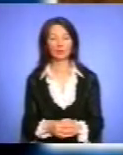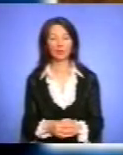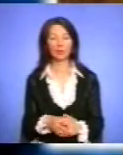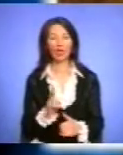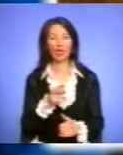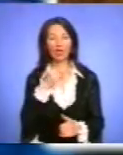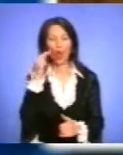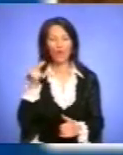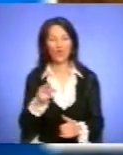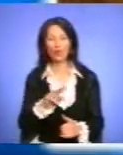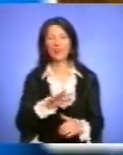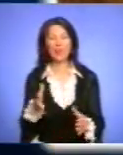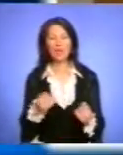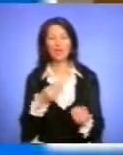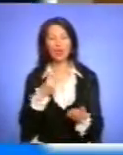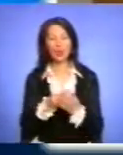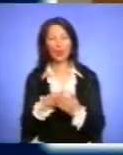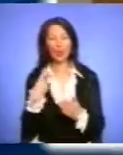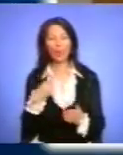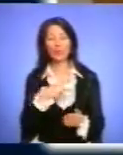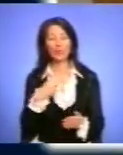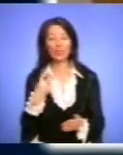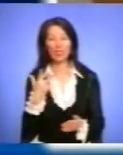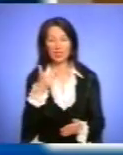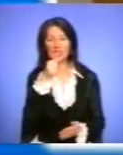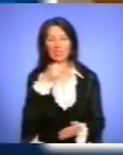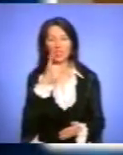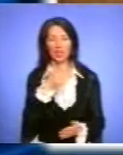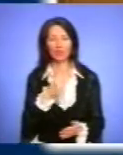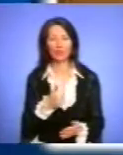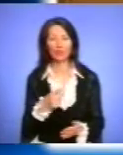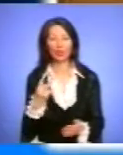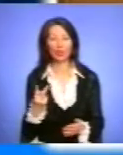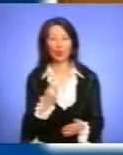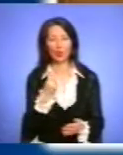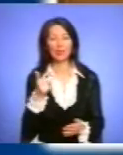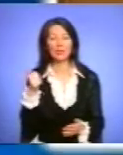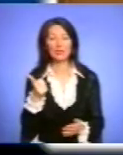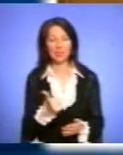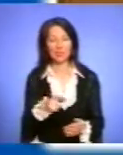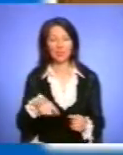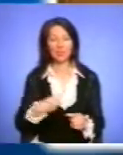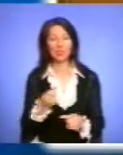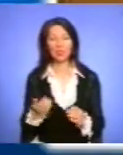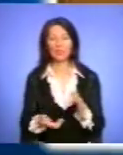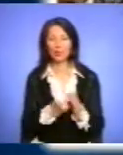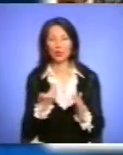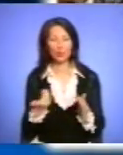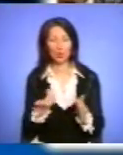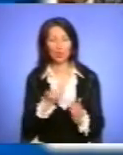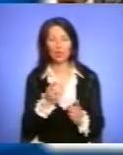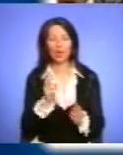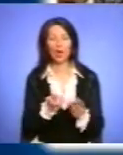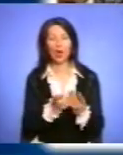Хто винен у неприйнятті бюджету області на 2013 рік? Вдруге за тиждень через відсутність кворуму не